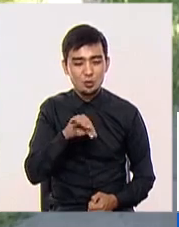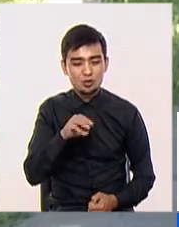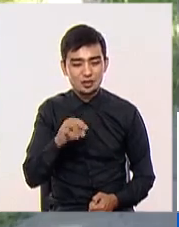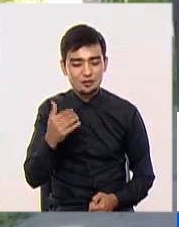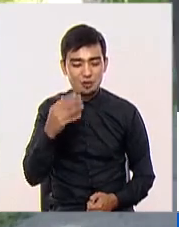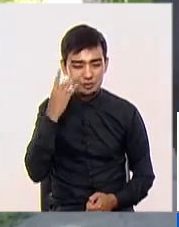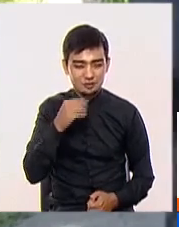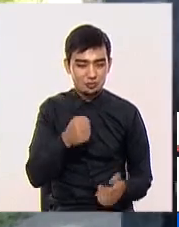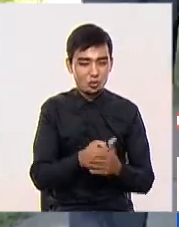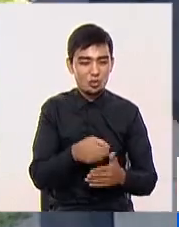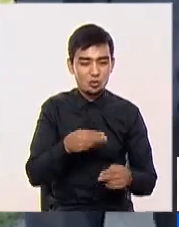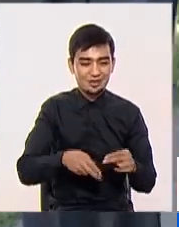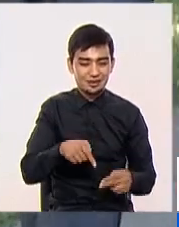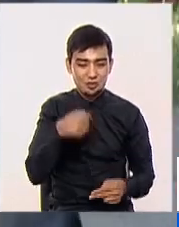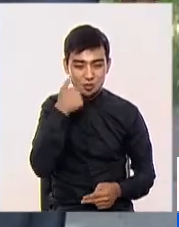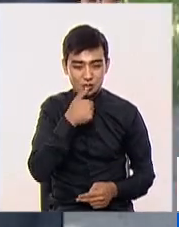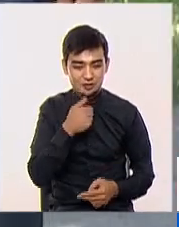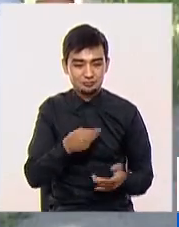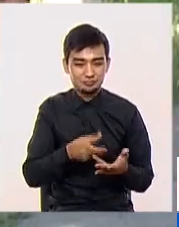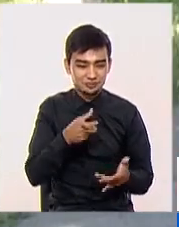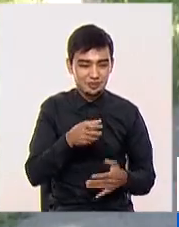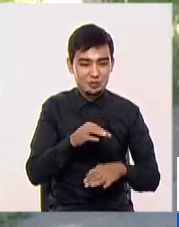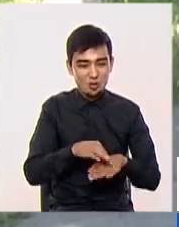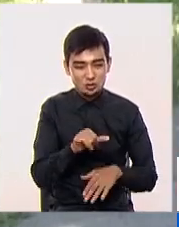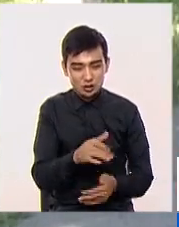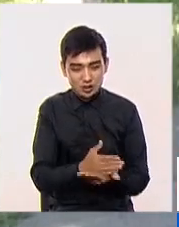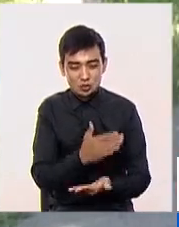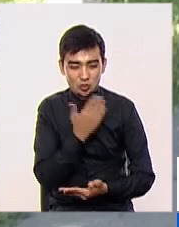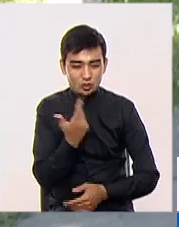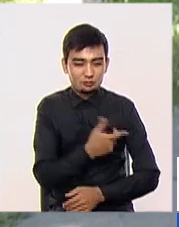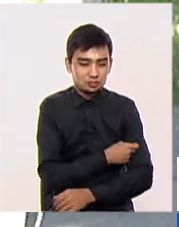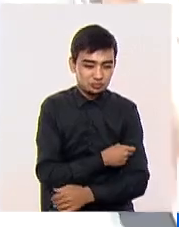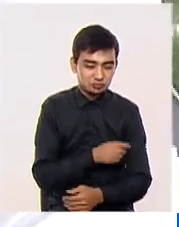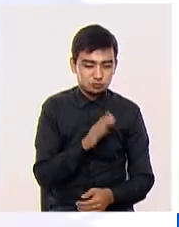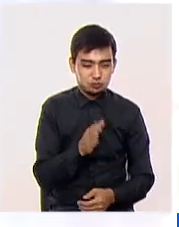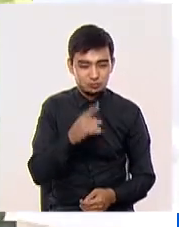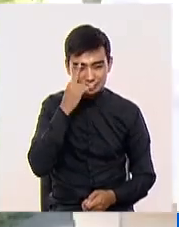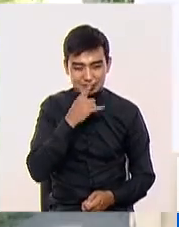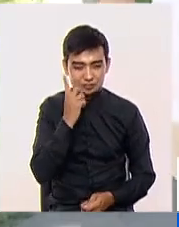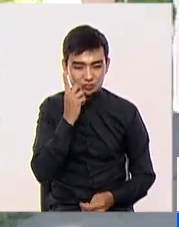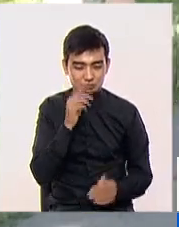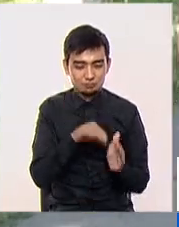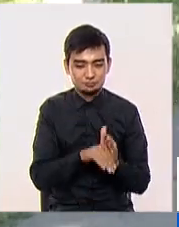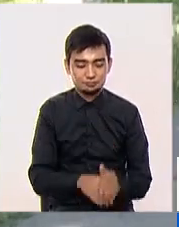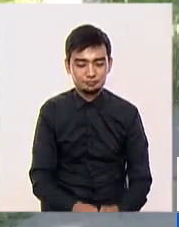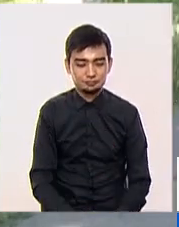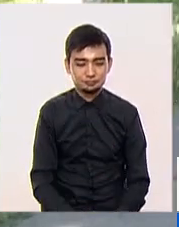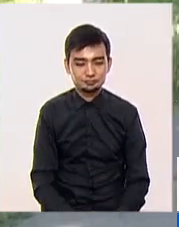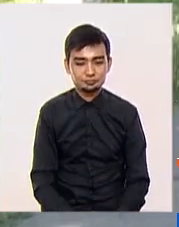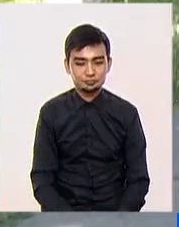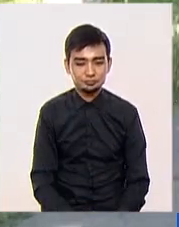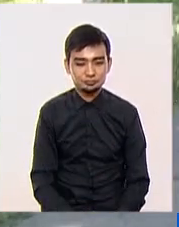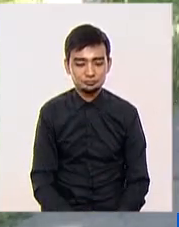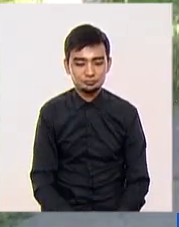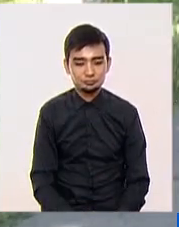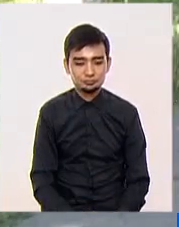этого года данные по анализам, история болезни, а также вакцинация будут в телефонах казахстанцев. Полина Булова, Сергей Шуйский,